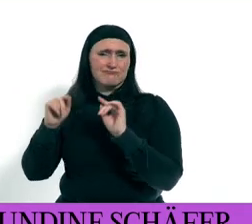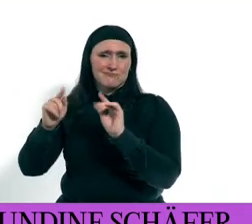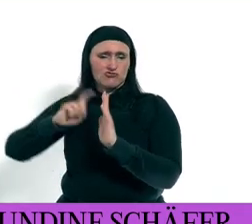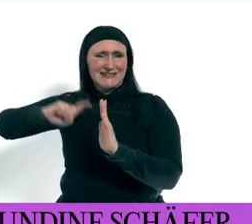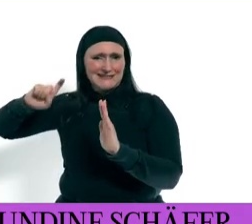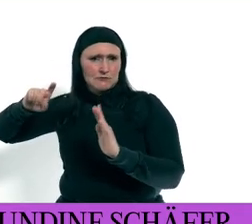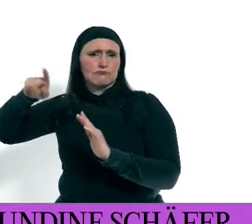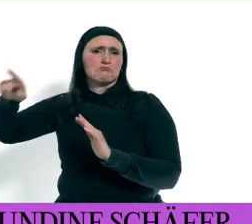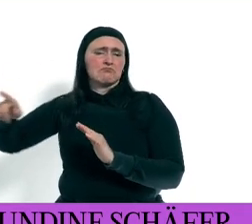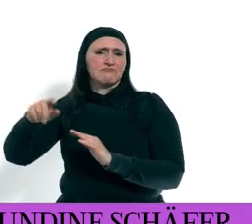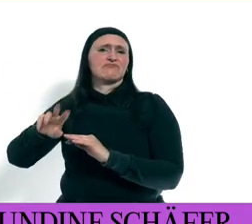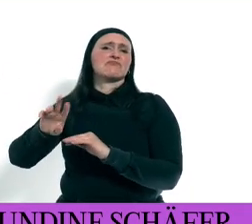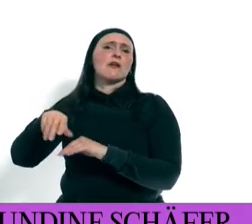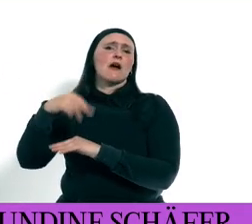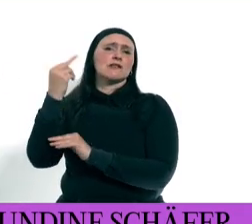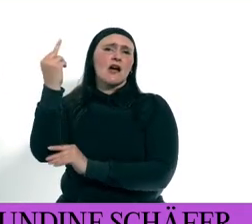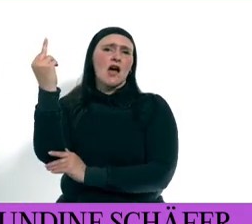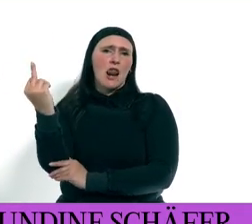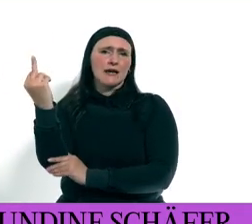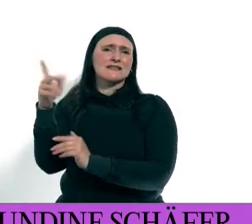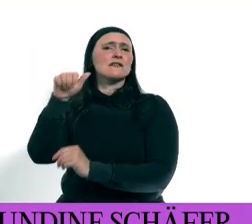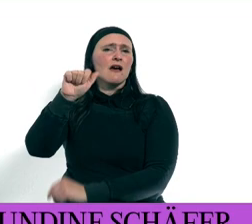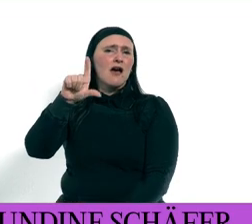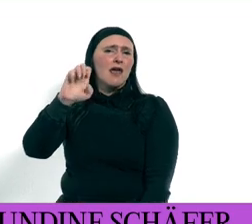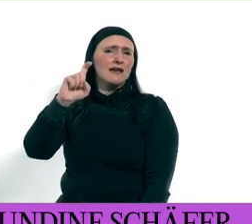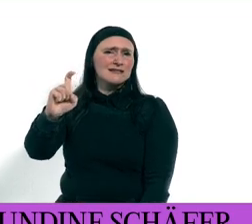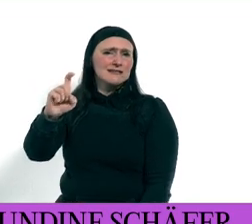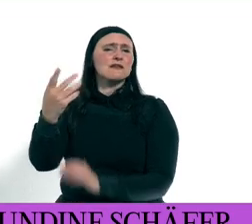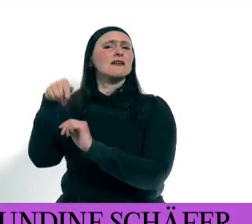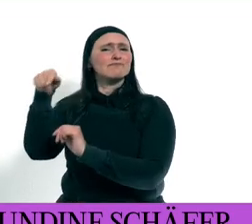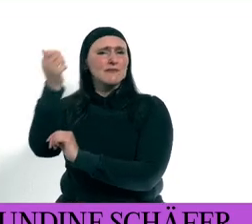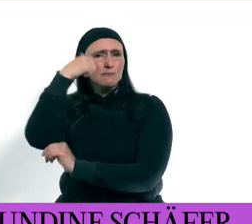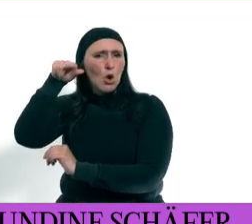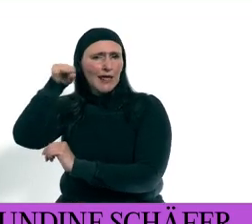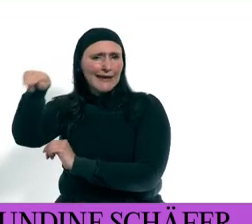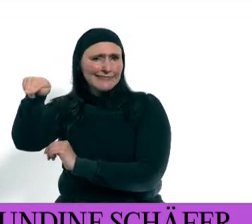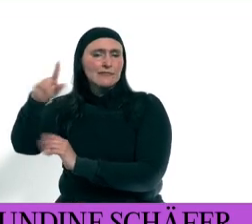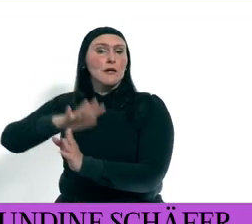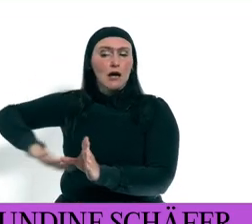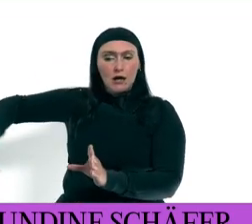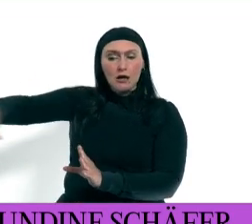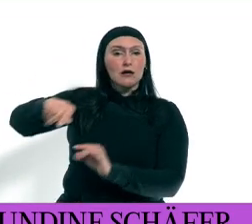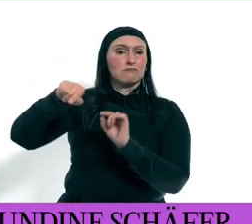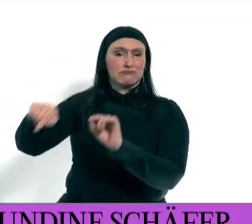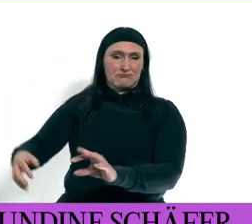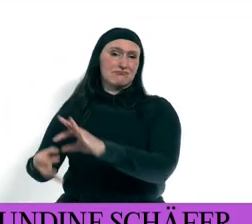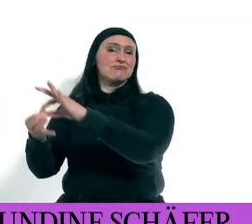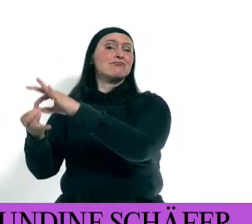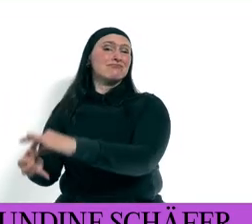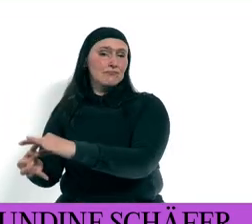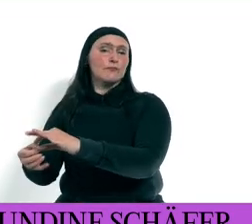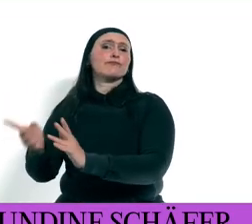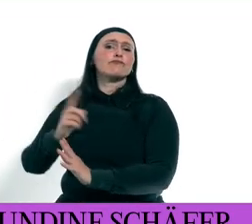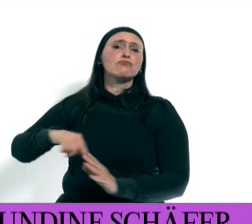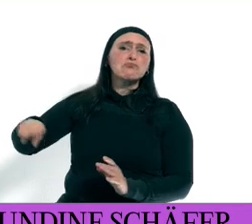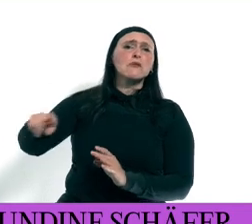denke ich hier an den Alex in Berlin, ganz zentral gelegen. Und da haben wir ein